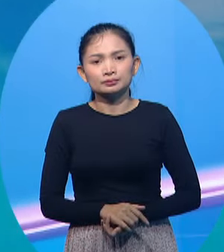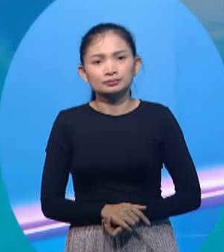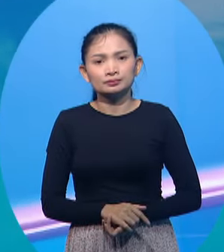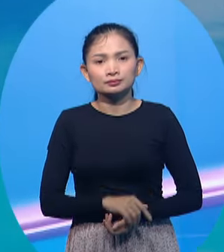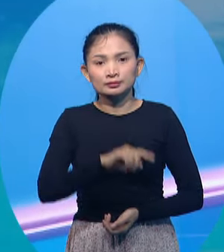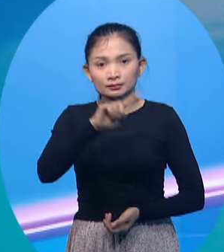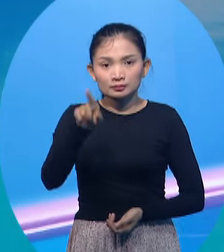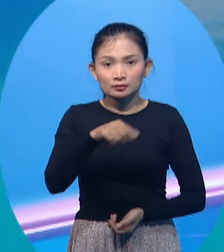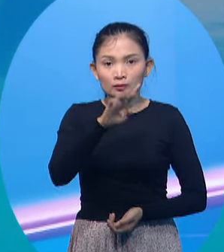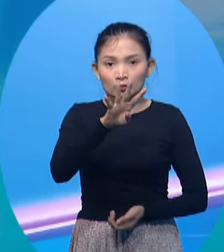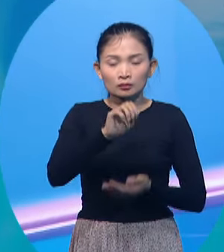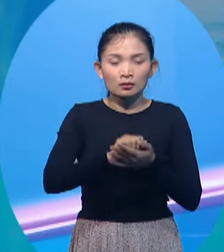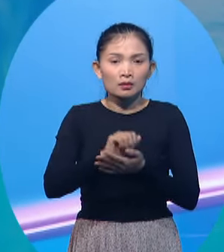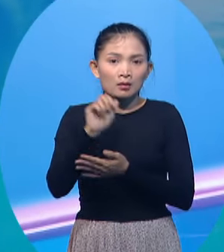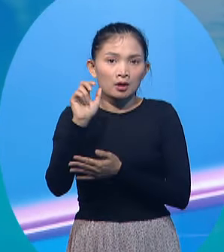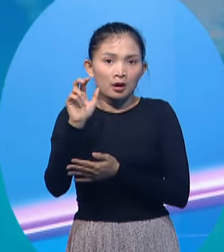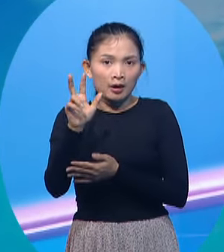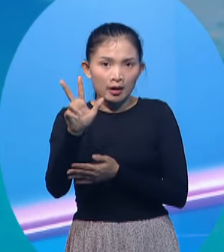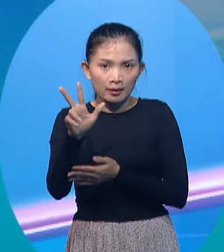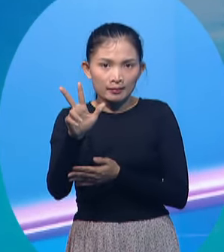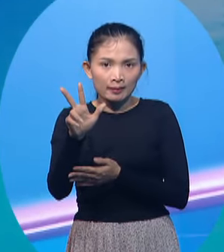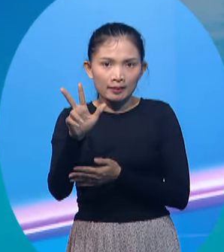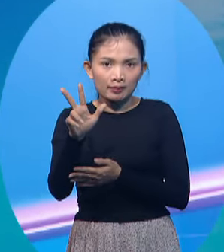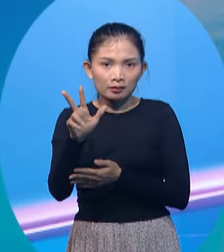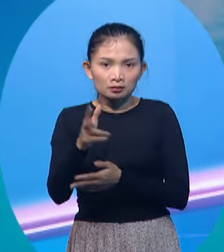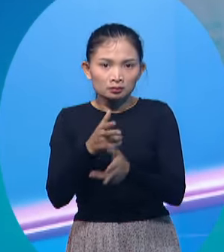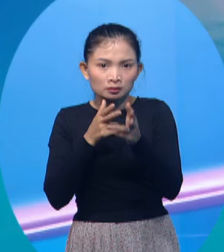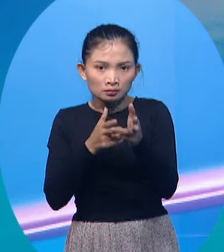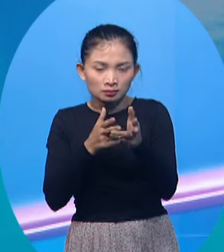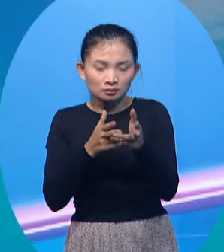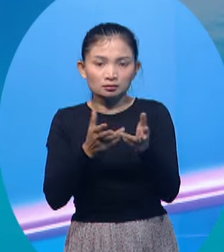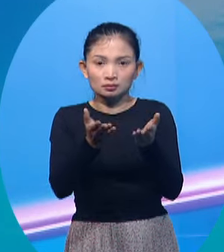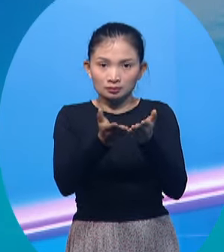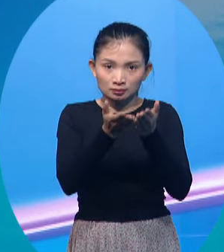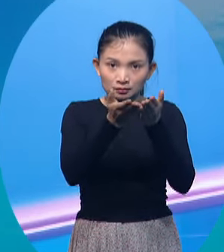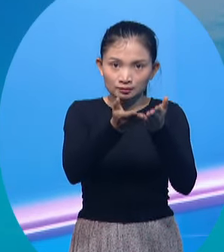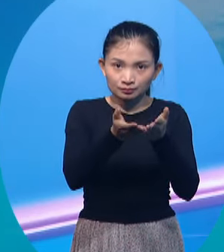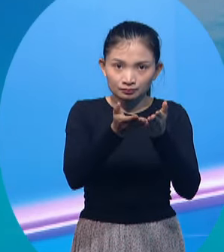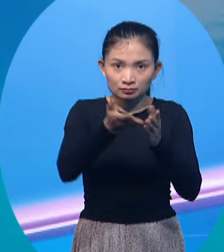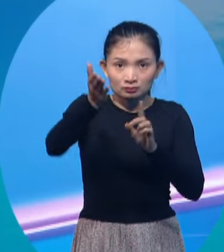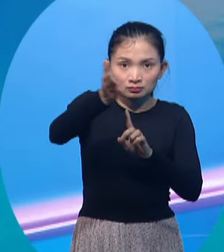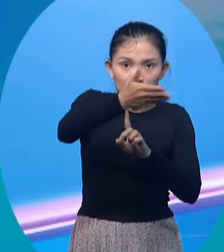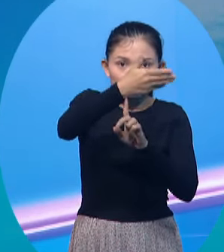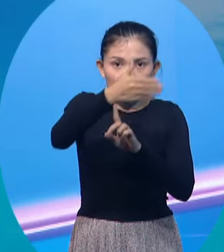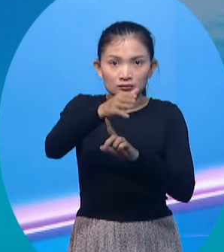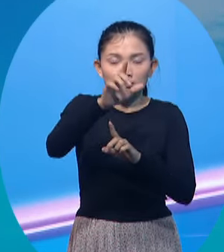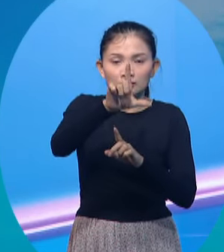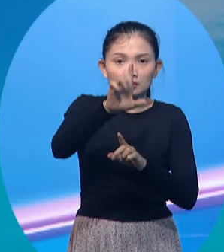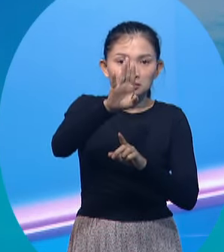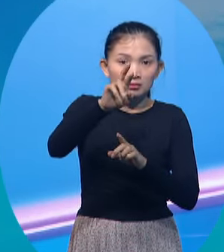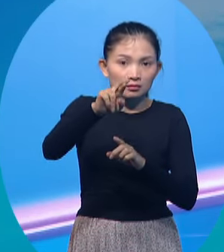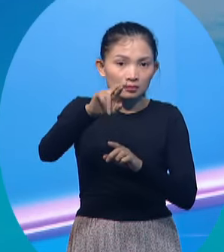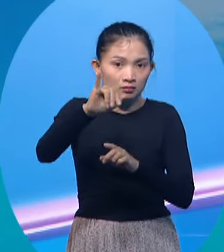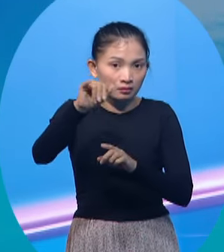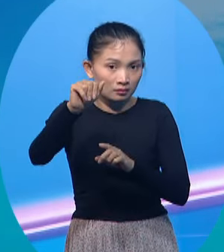Trong khi đó, ngày 4 tháng 8, lực lượng Houthi ở Yemen cho biết đã tấn công một tàu vận tải mang cờ Liberia ở vịnh Aden. Đây là lần đầu tiên mà